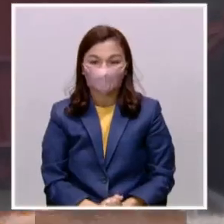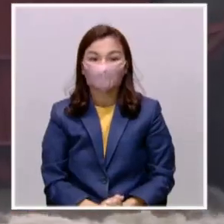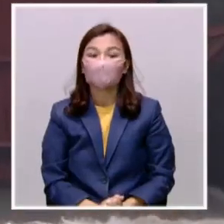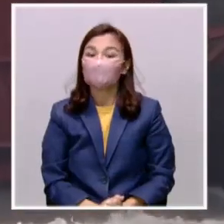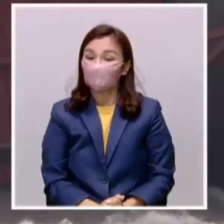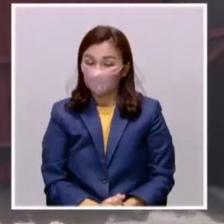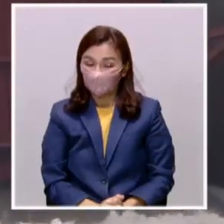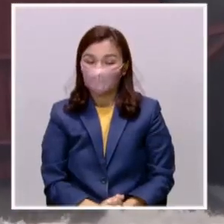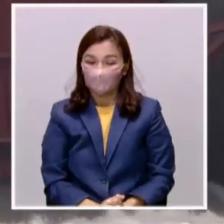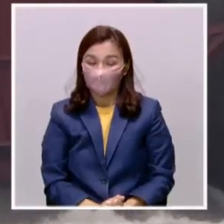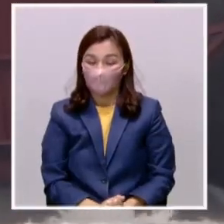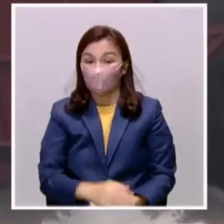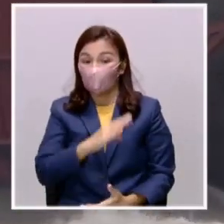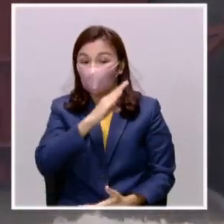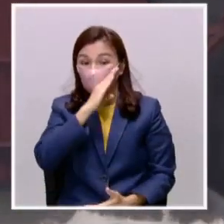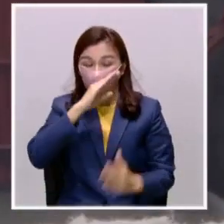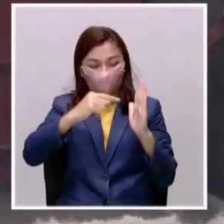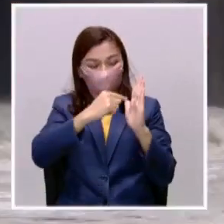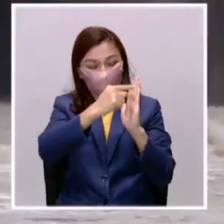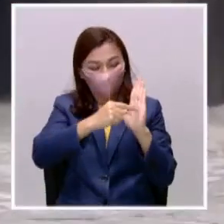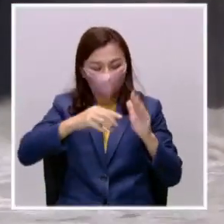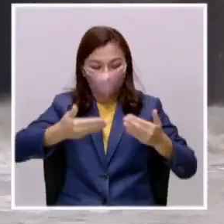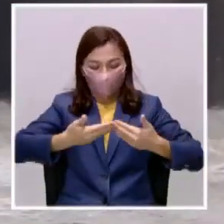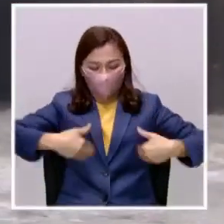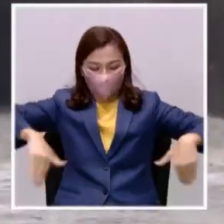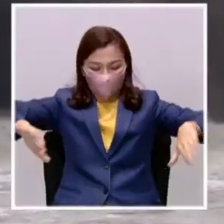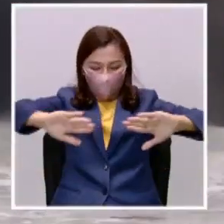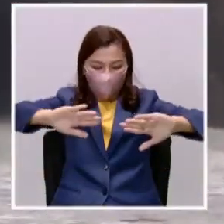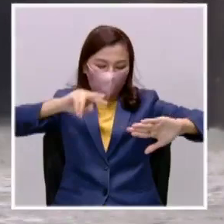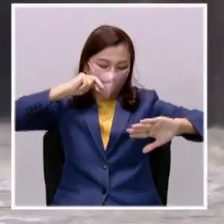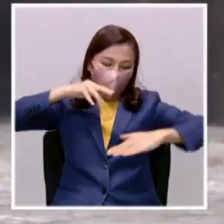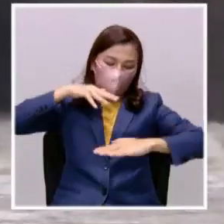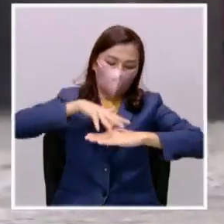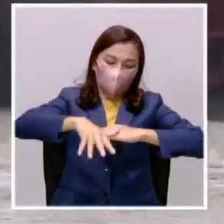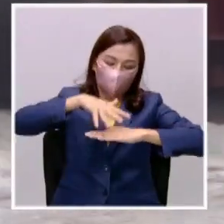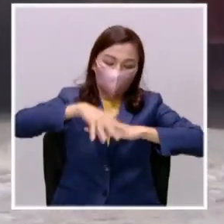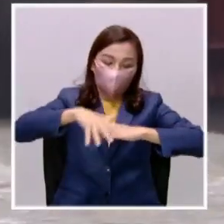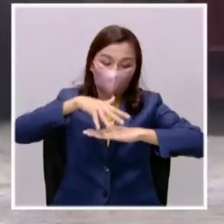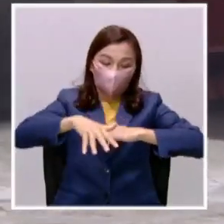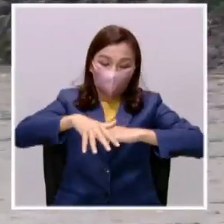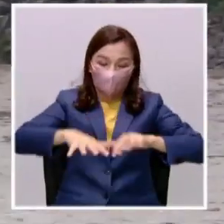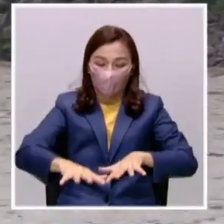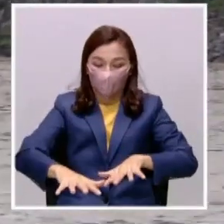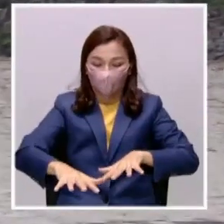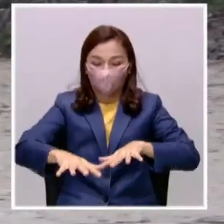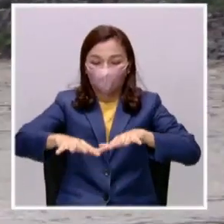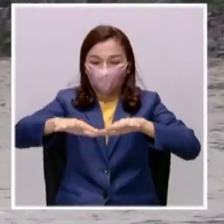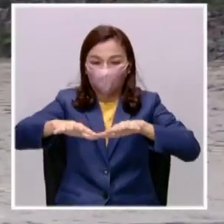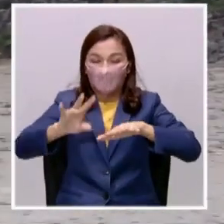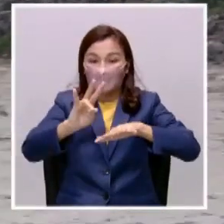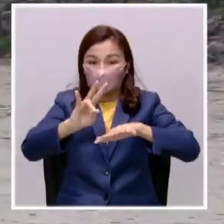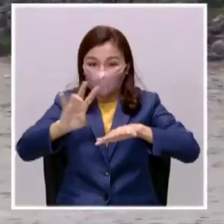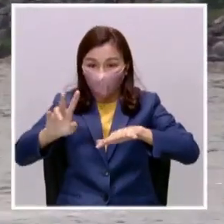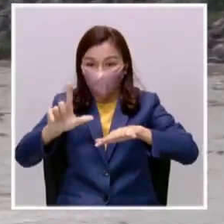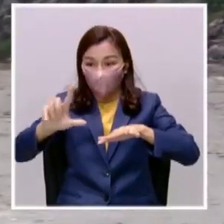โดยหาคอลิบานน้ำเหลือบริเวณเหนือเขื่อนนะคะที่เพิ่มสูงขึ้นและไหลเข้าเขื่อนมากกว่า 700ลบ.ม.